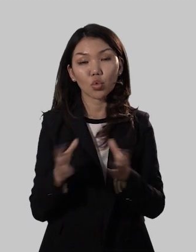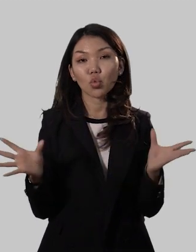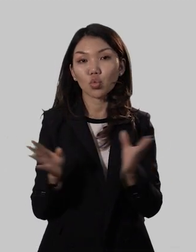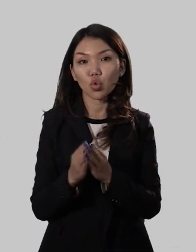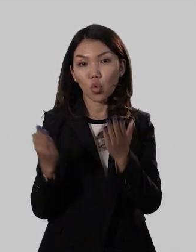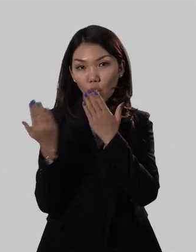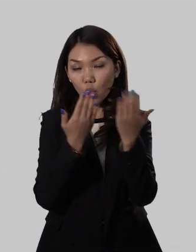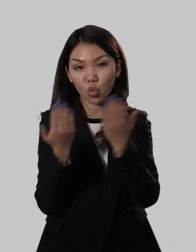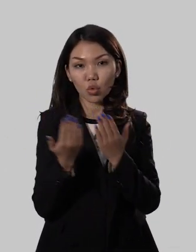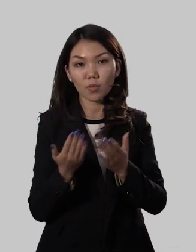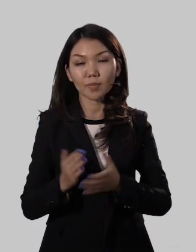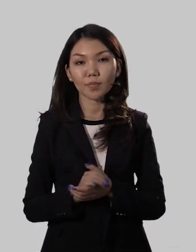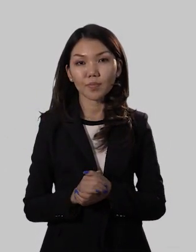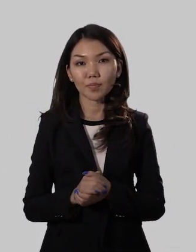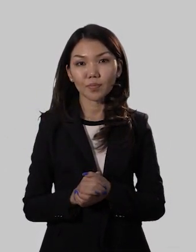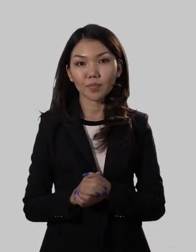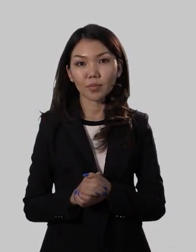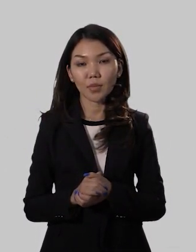Диалогту чогуу окуйлу.